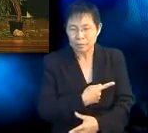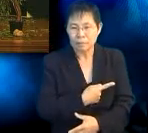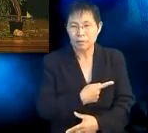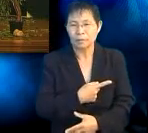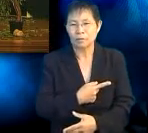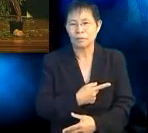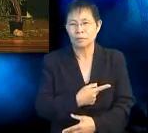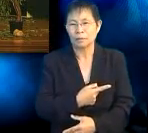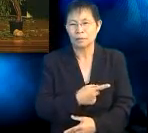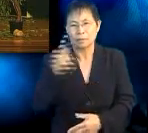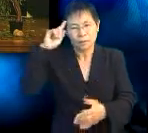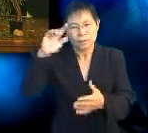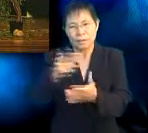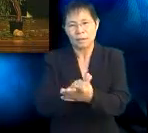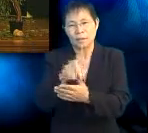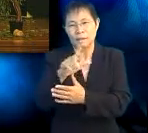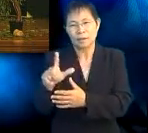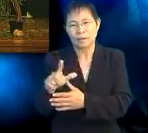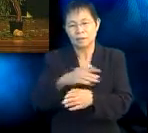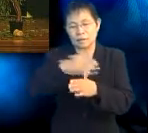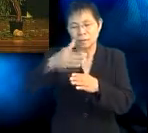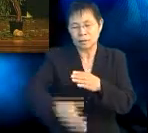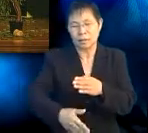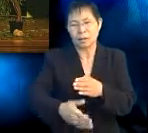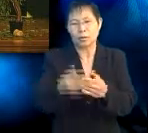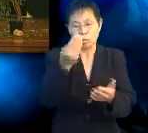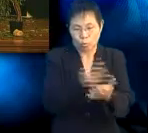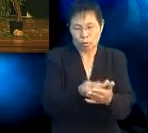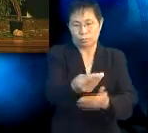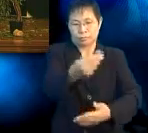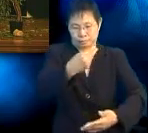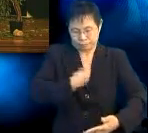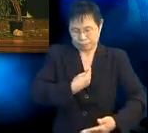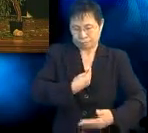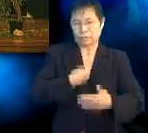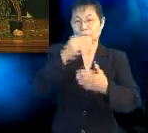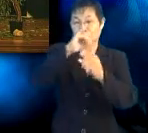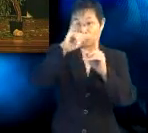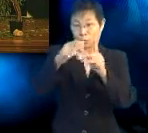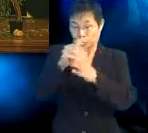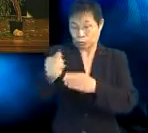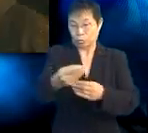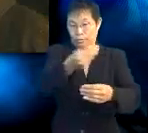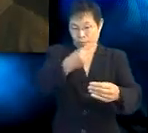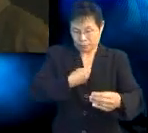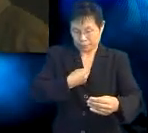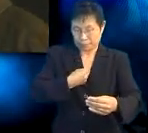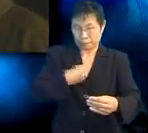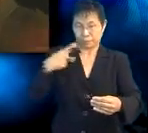Percayalah, wahai jutawan. Setelah kau serahkan wang sebanyak RM1 juta itu kepada